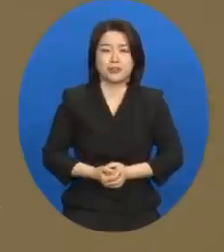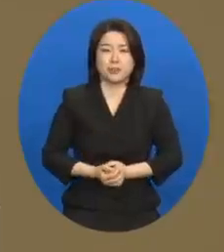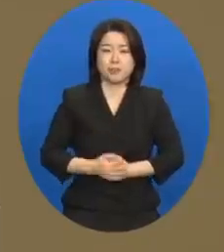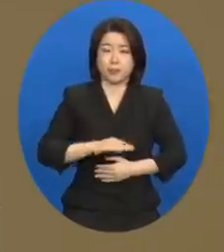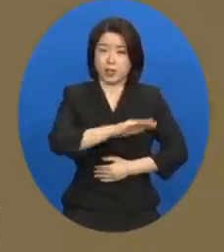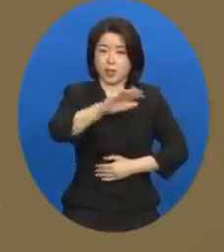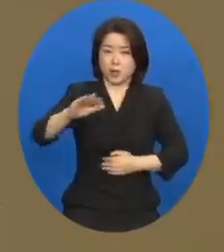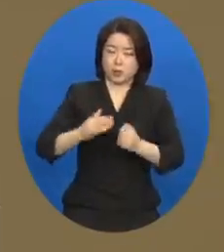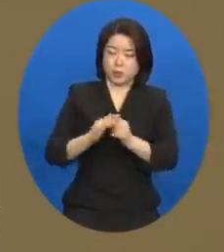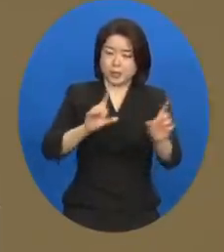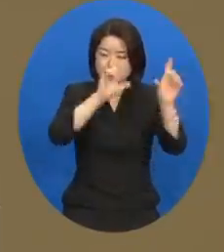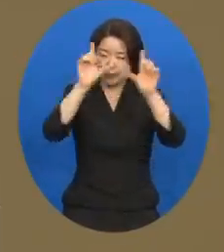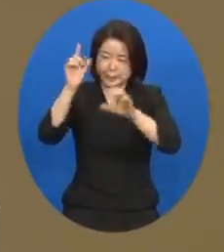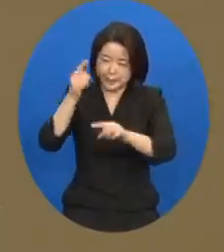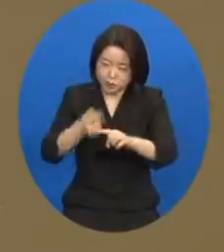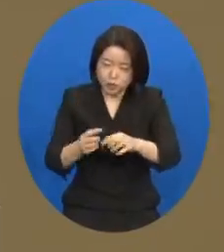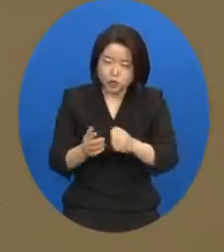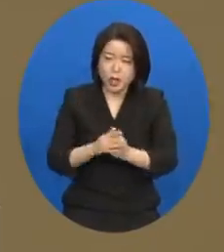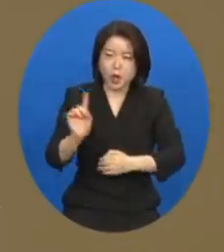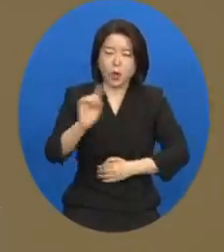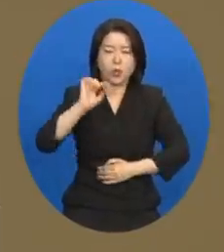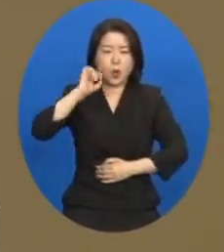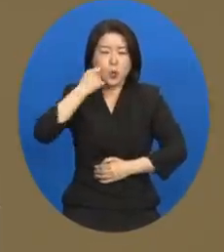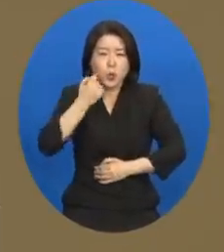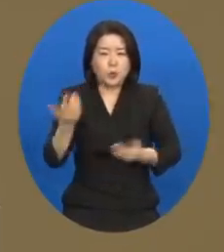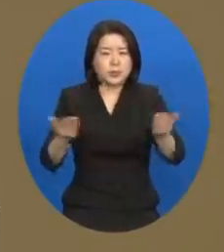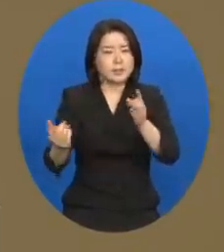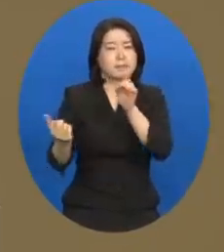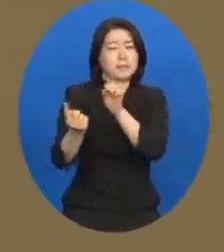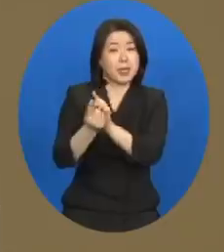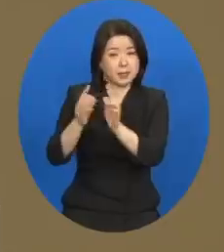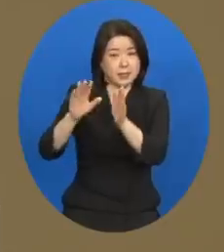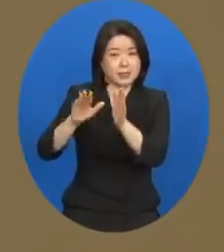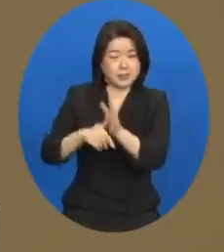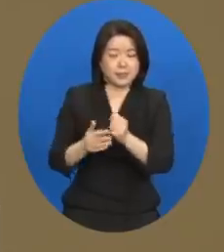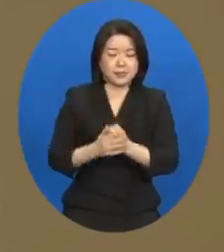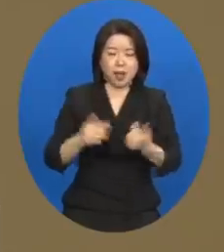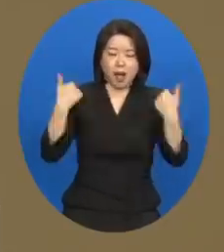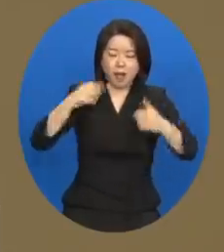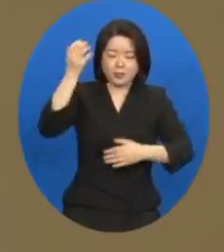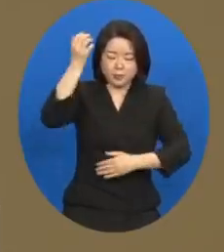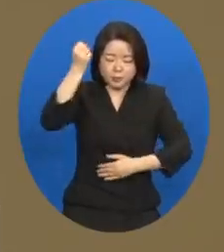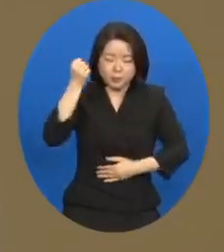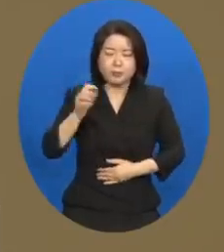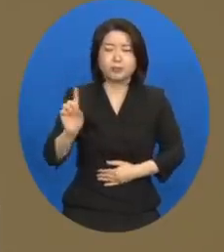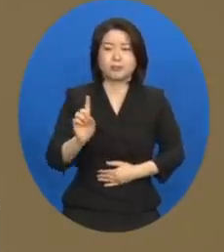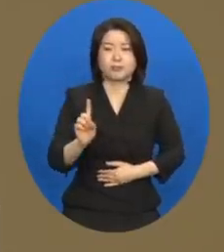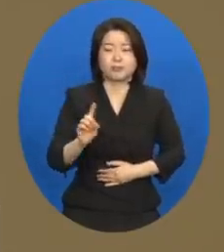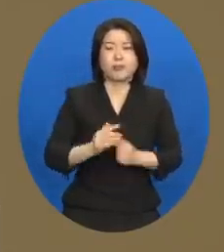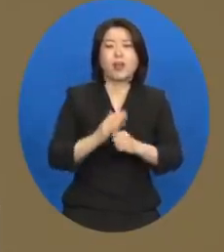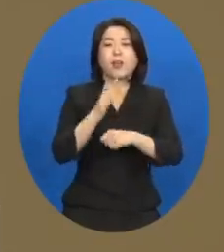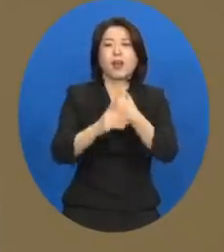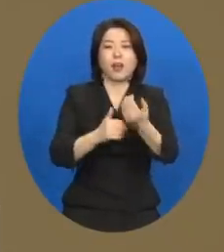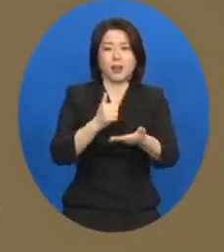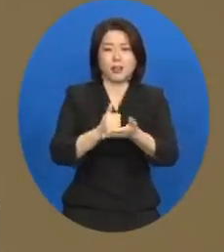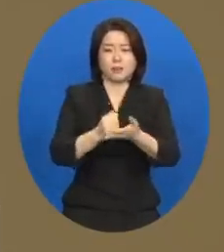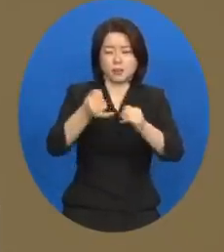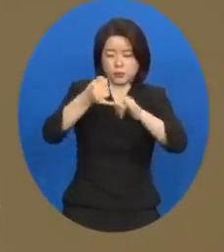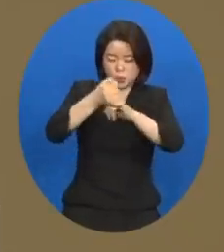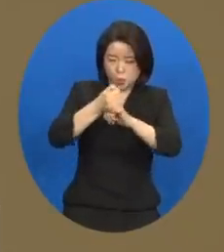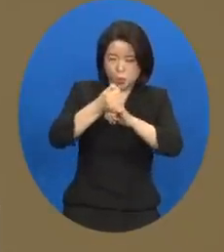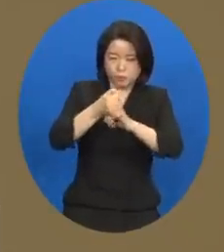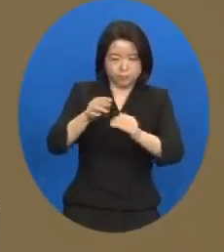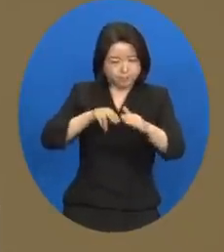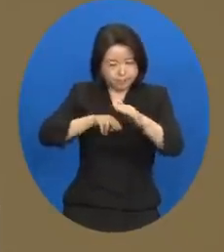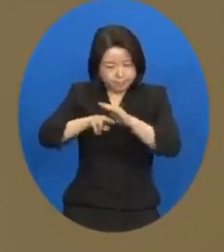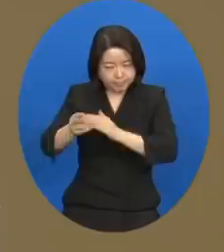우리가 살다가 어떤 어려운 일을 만날 때 항상 기억해야 될 것이 하나님은 반드시 피할